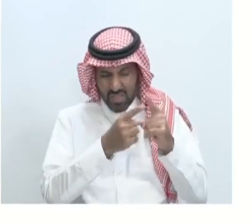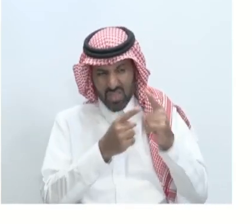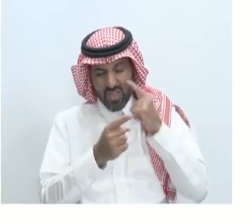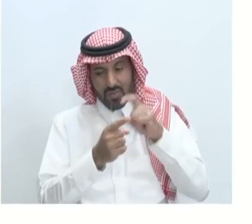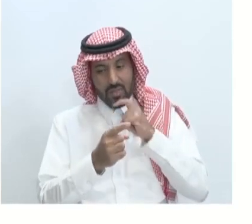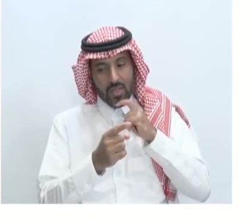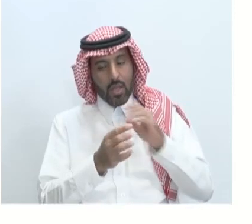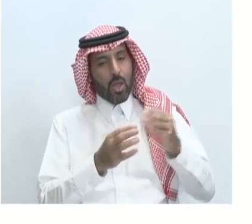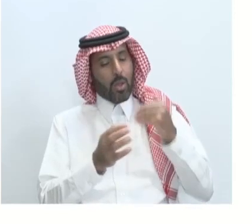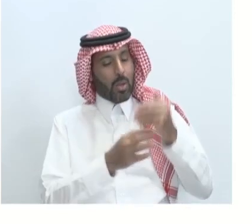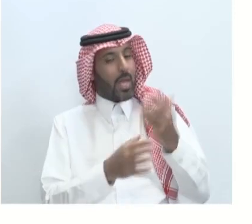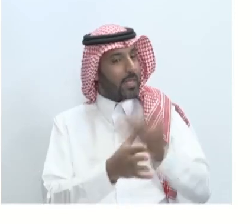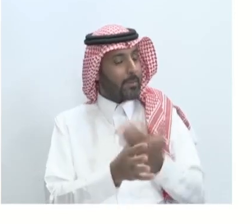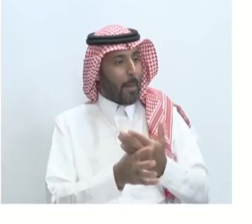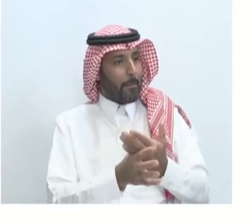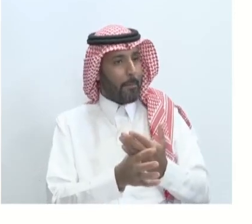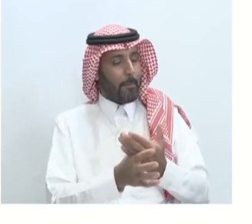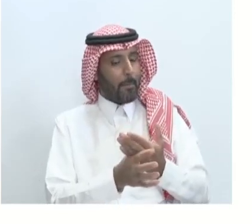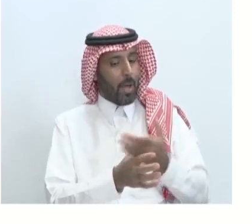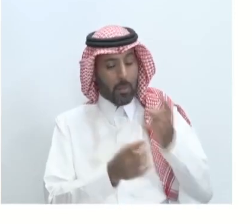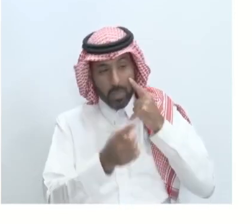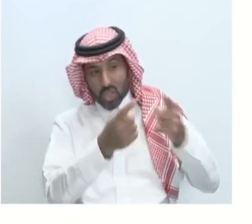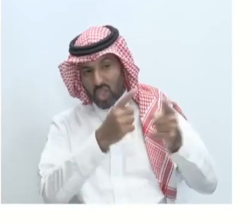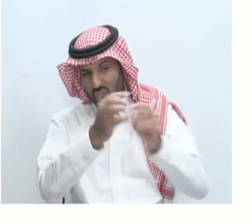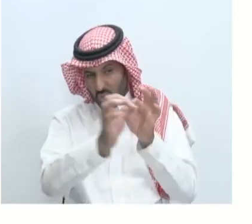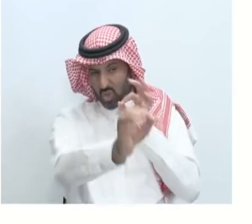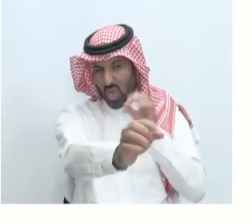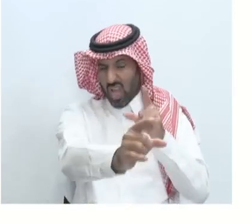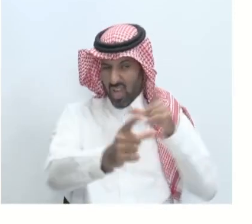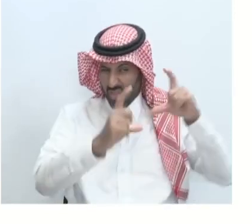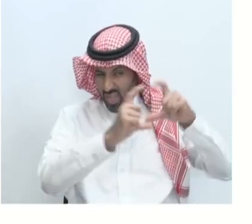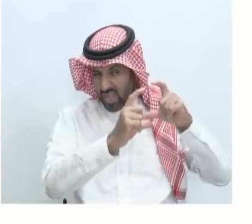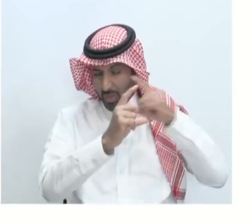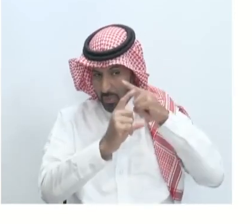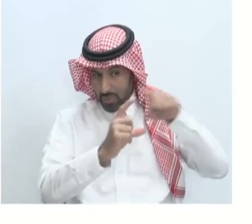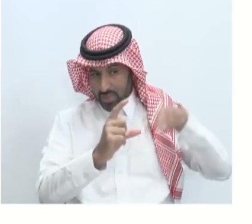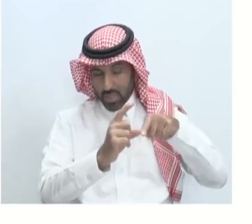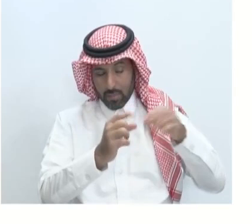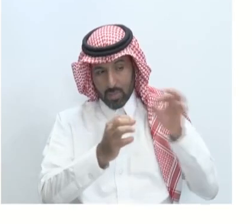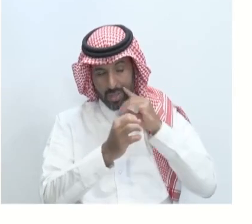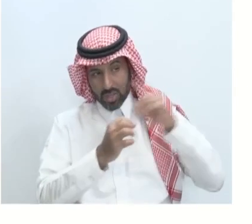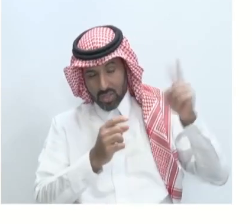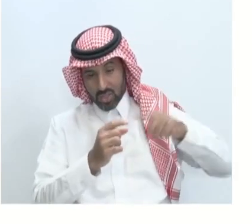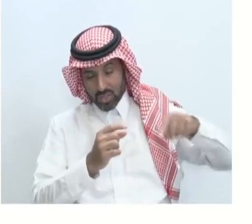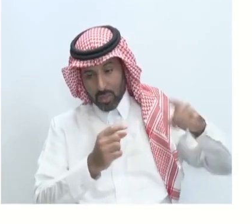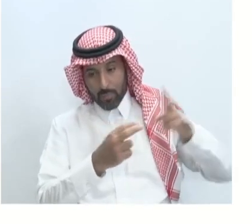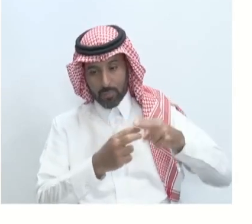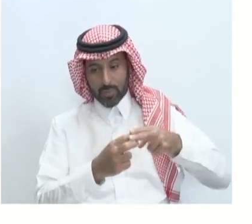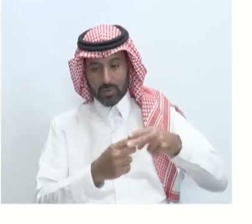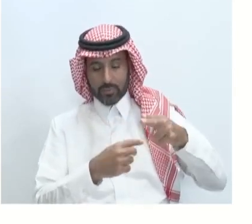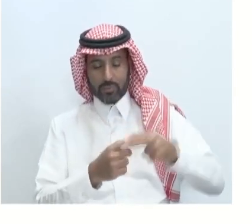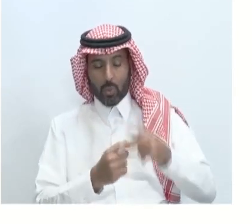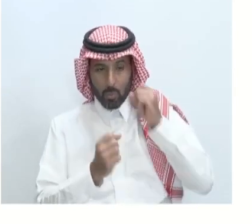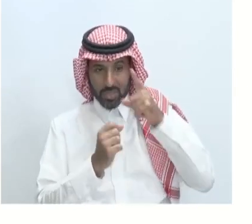للاسباب التاليه حيث ان انها لا تلتقط الا نطاقا ضيقا من المجال المغناطيسي وهو المجال